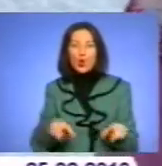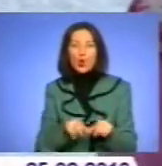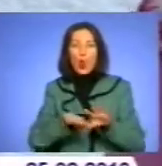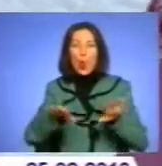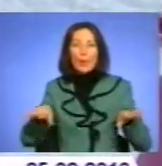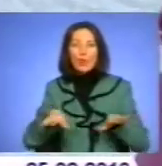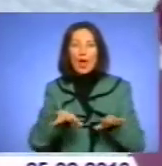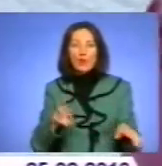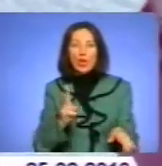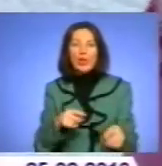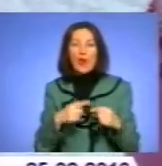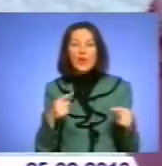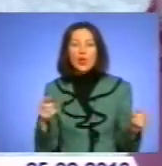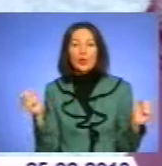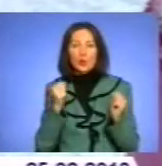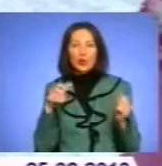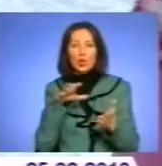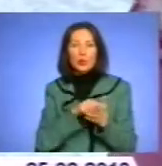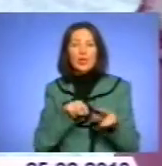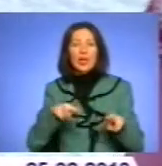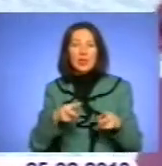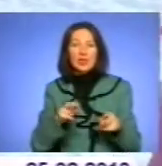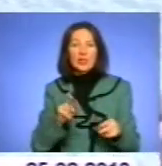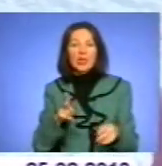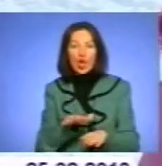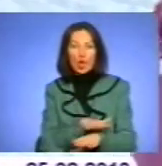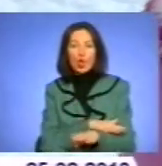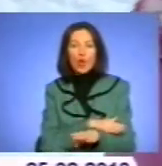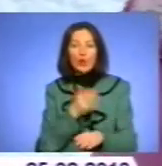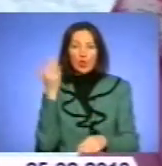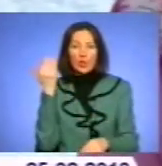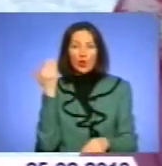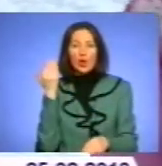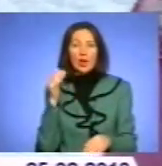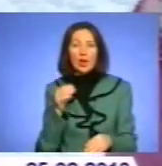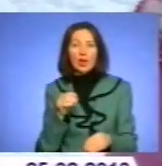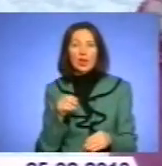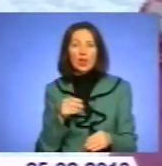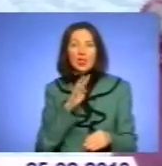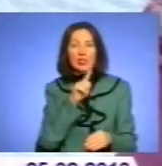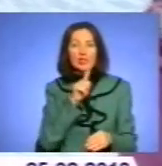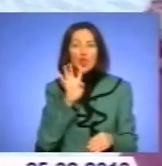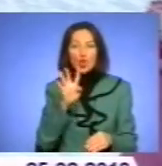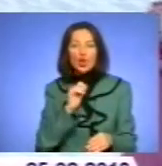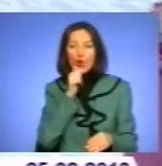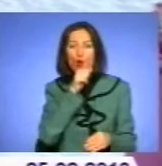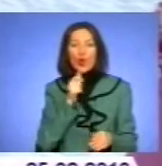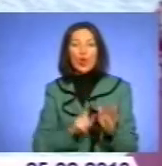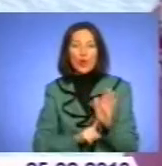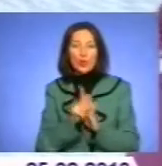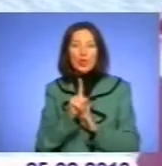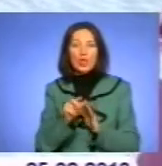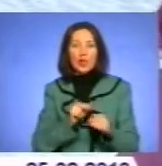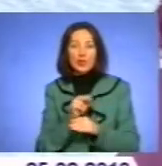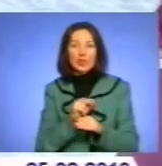ти видом спорту займаєшся? Танцями. А як час? Довго взагалі? Давно? Ага, з 4 років вже почала танцювати. А що це за танці